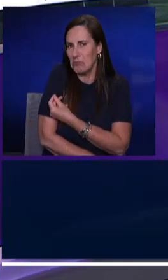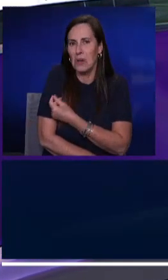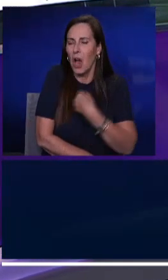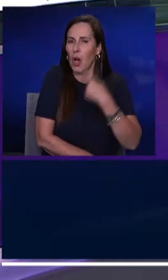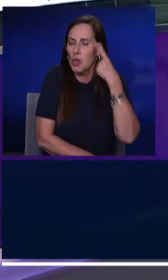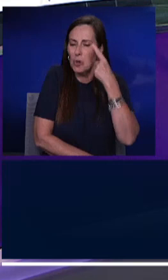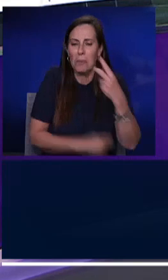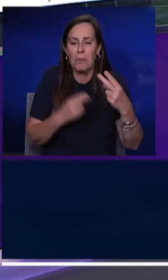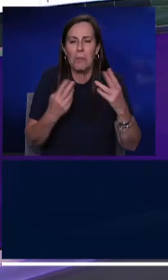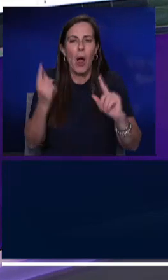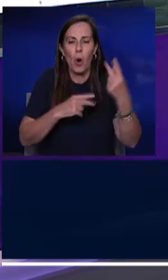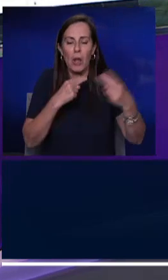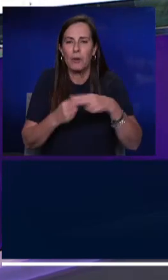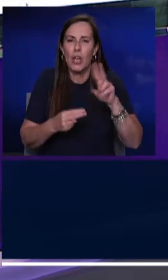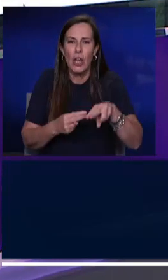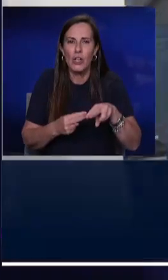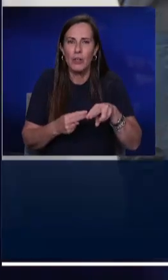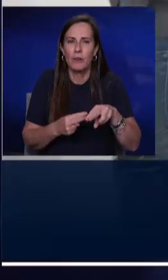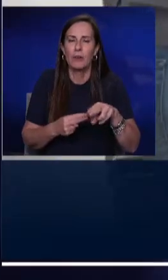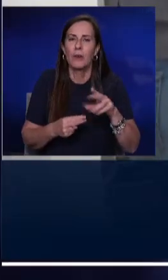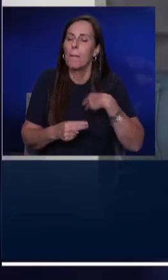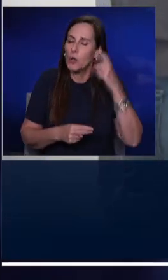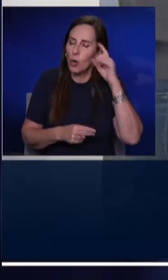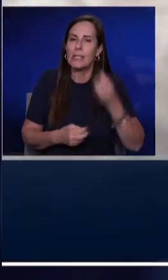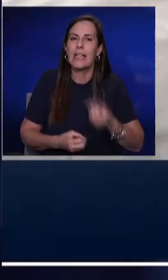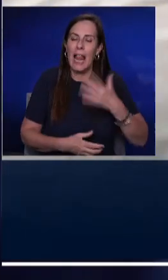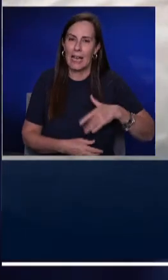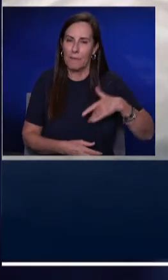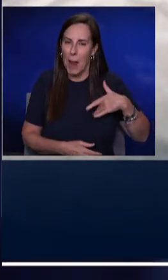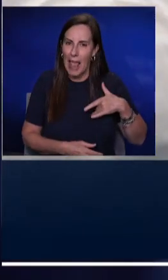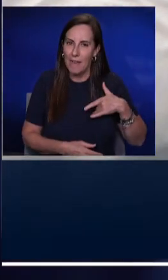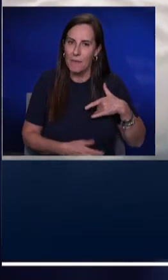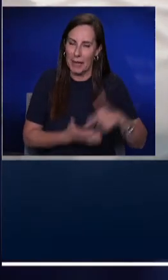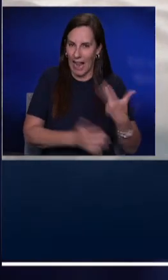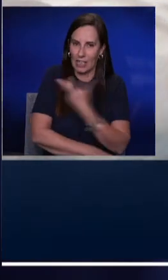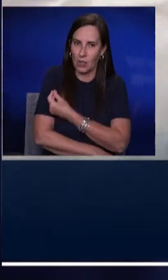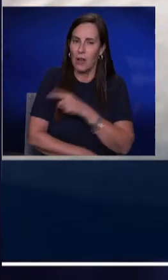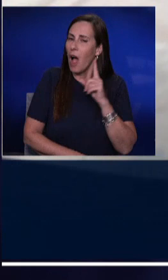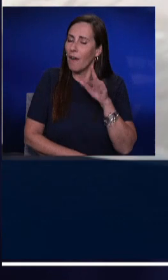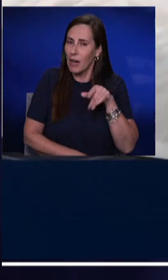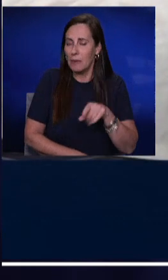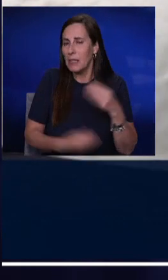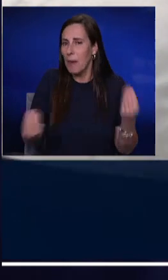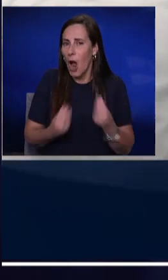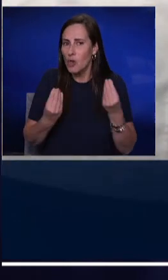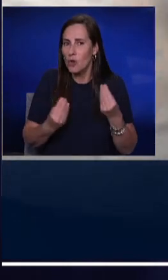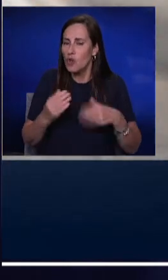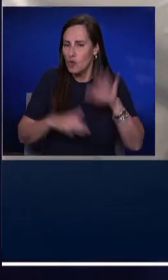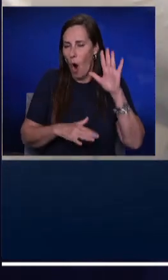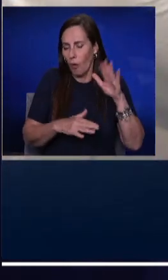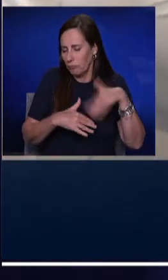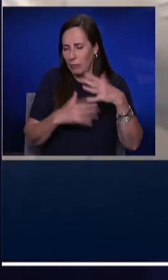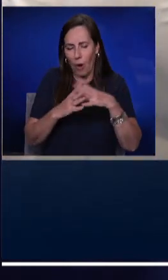יש את התופעה בעיקר מה שמדאיג אותנו, דלקת שריר הלב, אבל גם היא תופעה שרובם עוברים אותה בקלות והיא